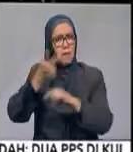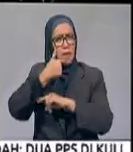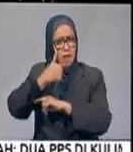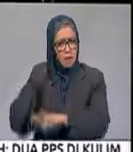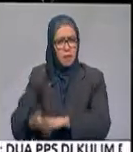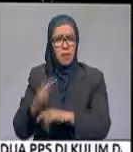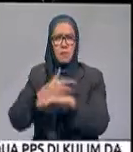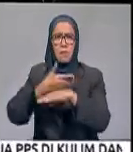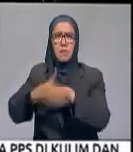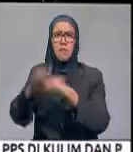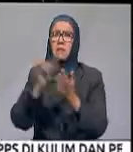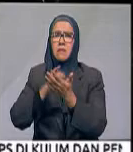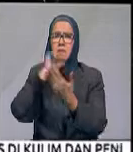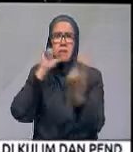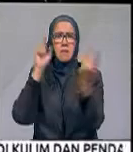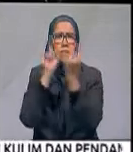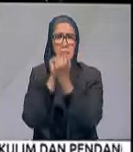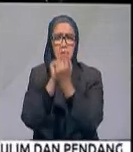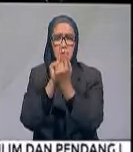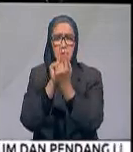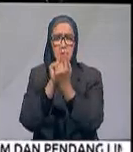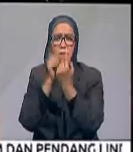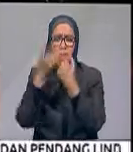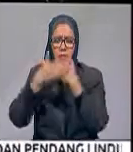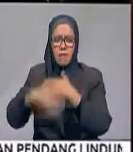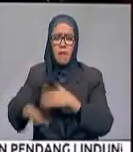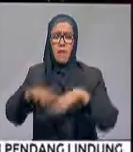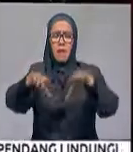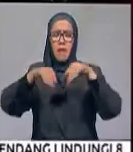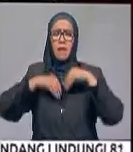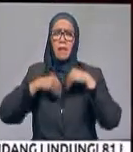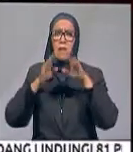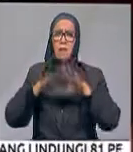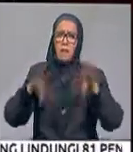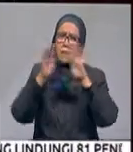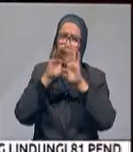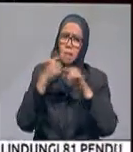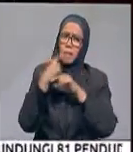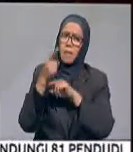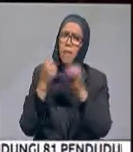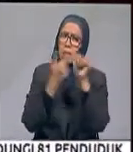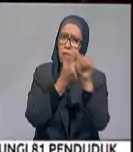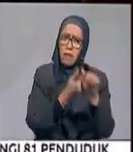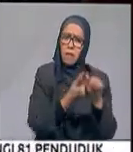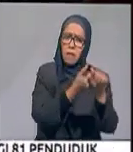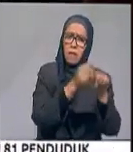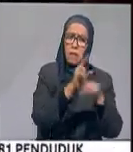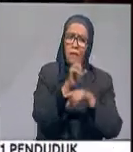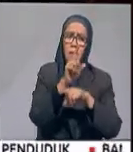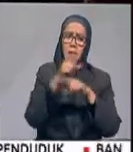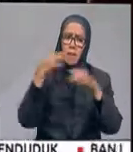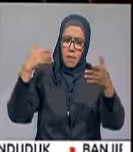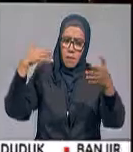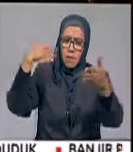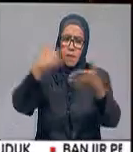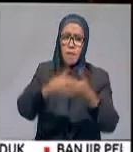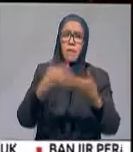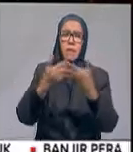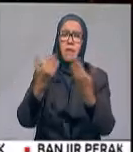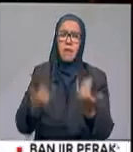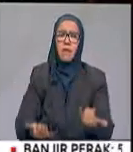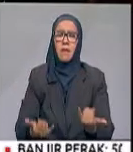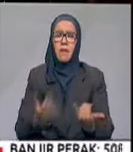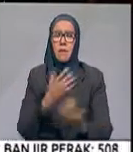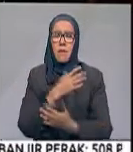jumpa sehingga dah dapat berita tu. Dapat berita, kami terus follow up sampai ke hari ni. Tapi